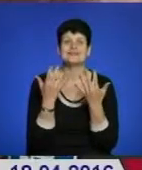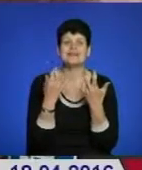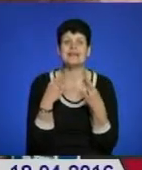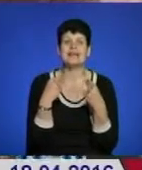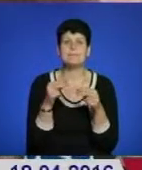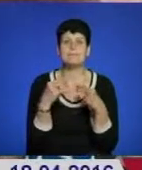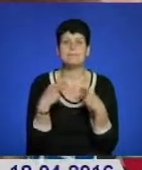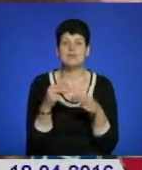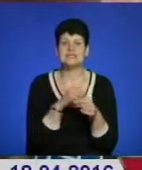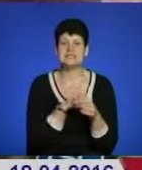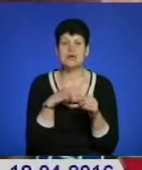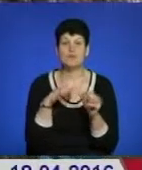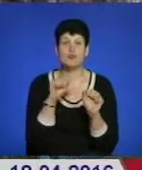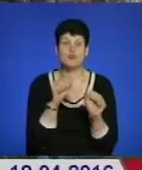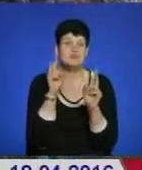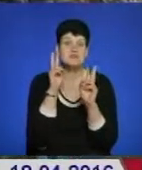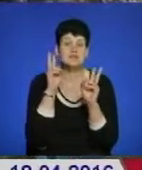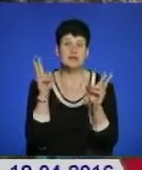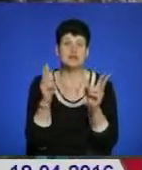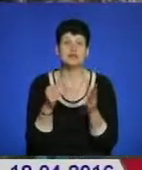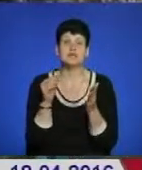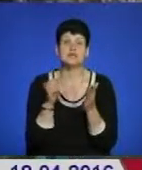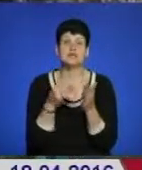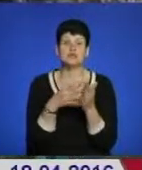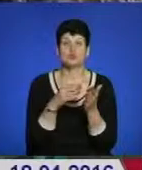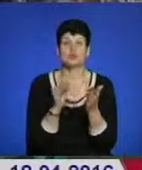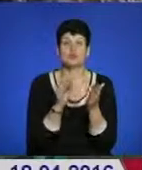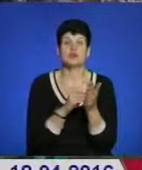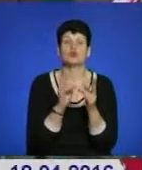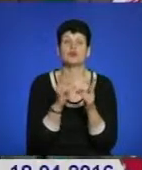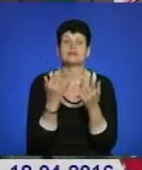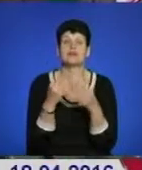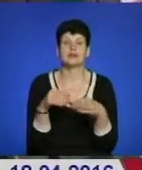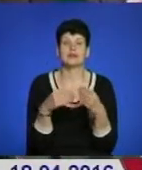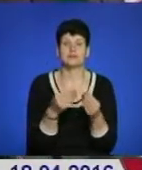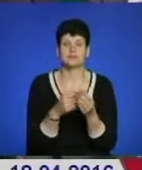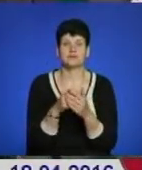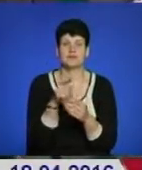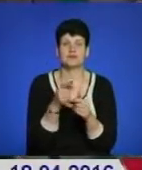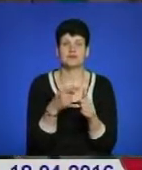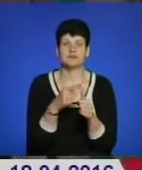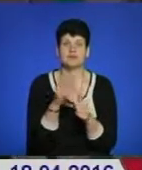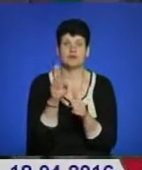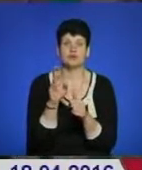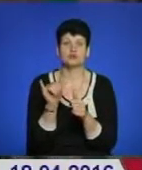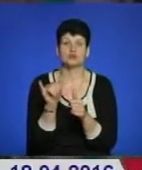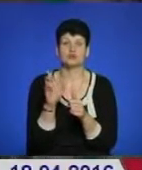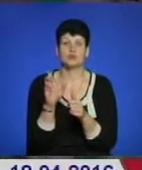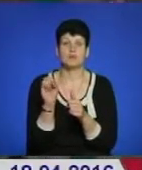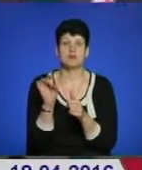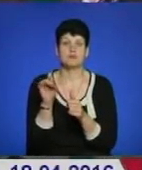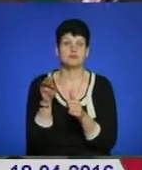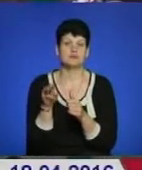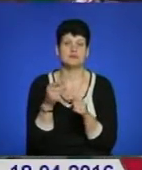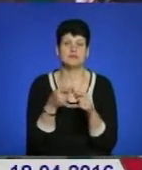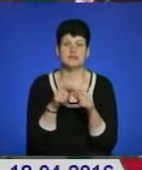Шуберта, самооборонівці не знають. Ціну встановили, хто скільки дасть. Ну, її звуть Шуберт, як каску. Це